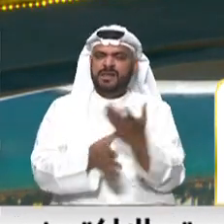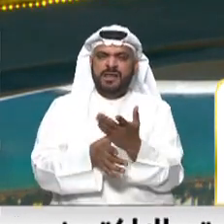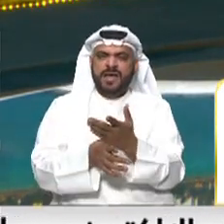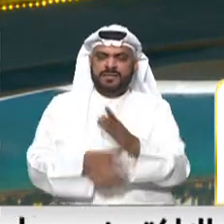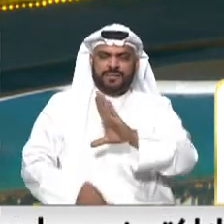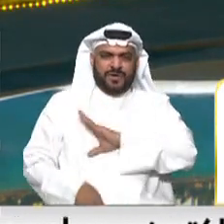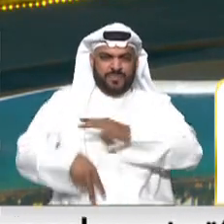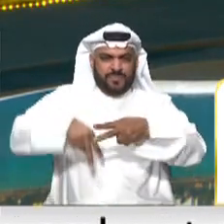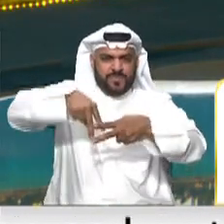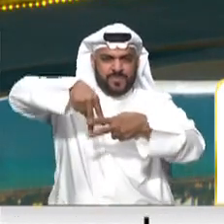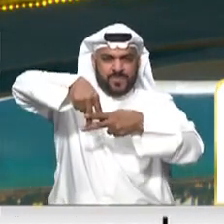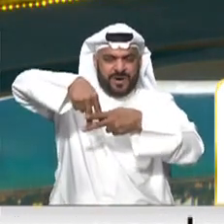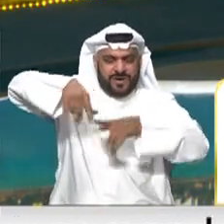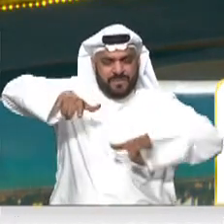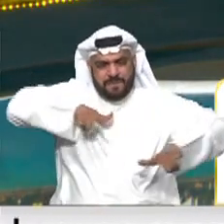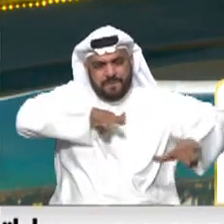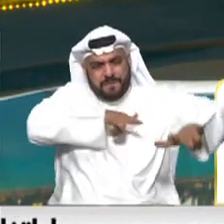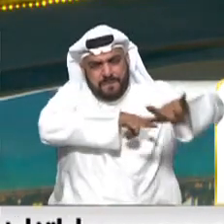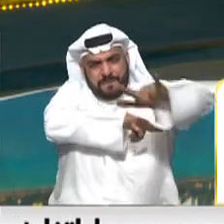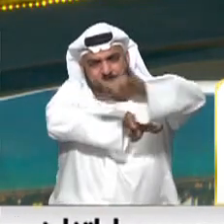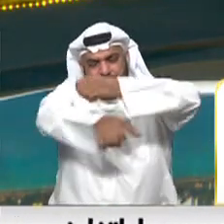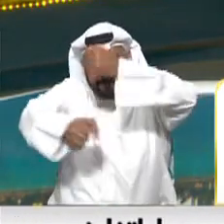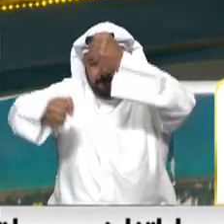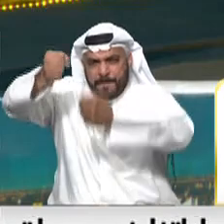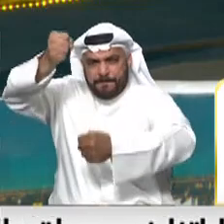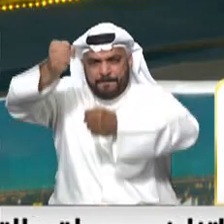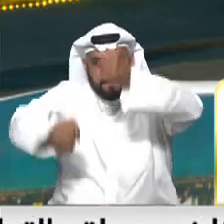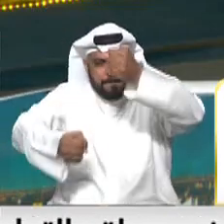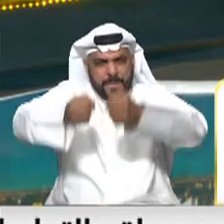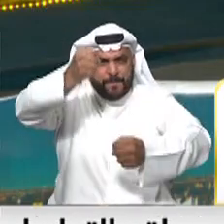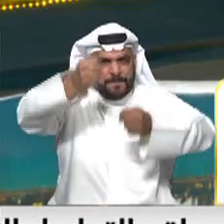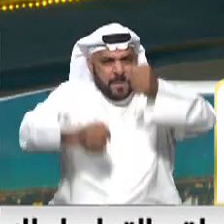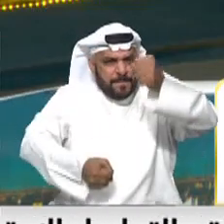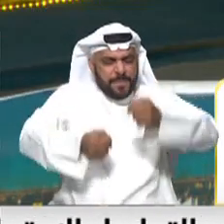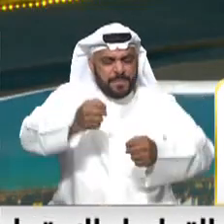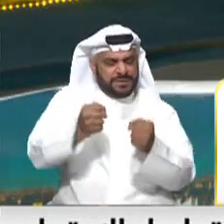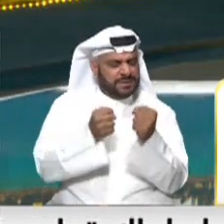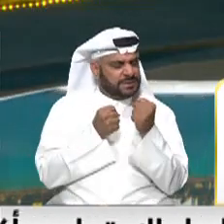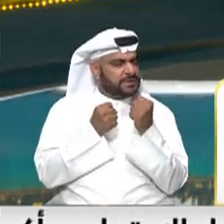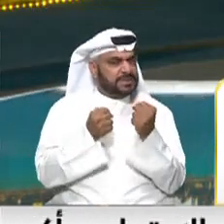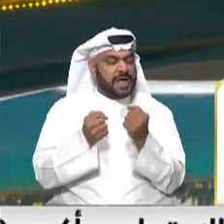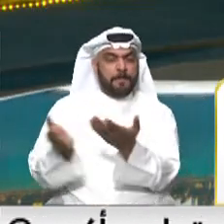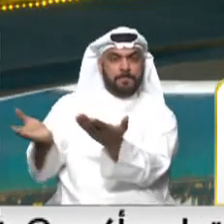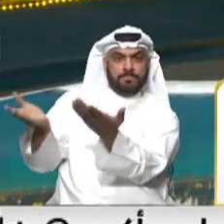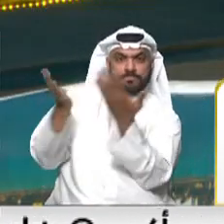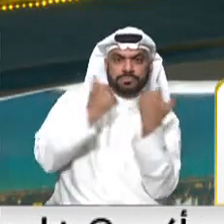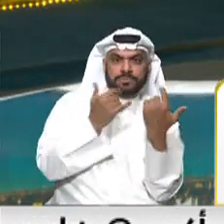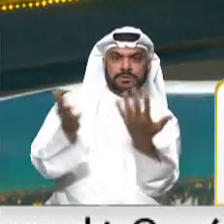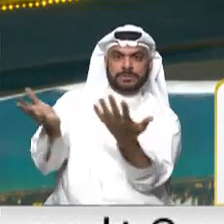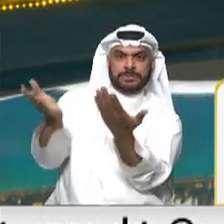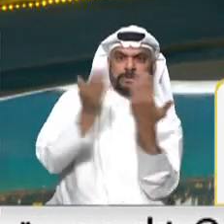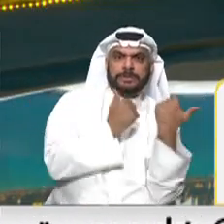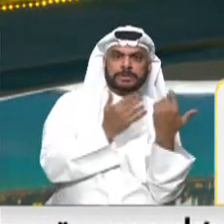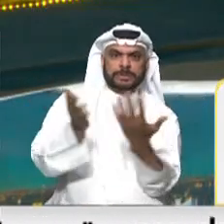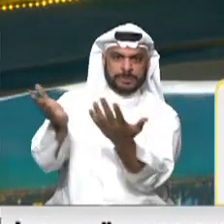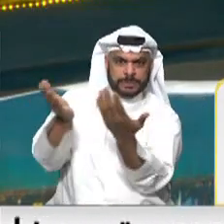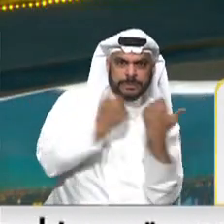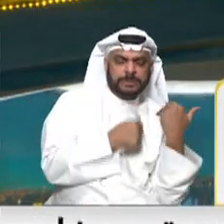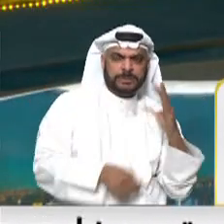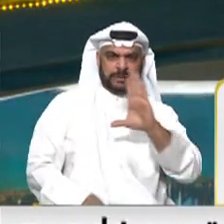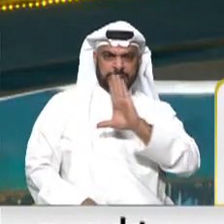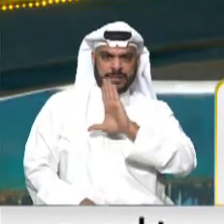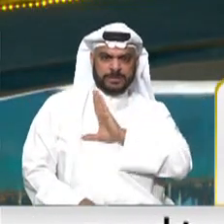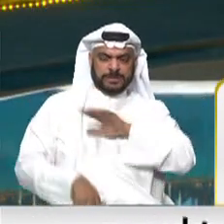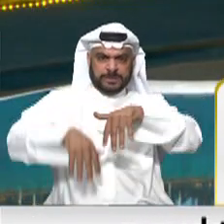مناطق متفرقة في قطاع غزة، تزامنا مع دفع الاحتلال بتعزيزات عسكرية لمخيم الشابورة وسط